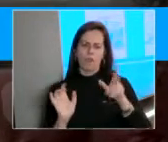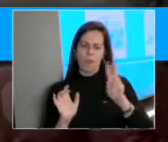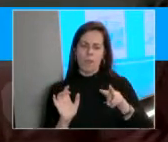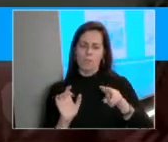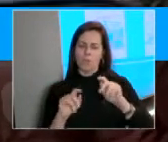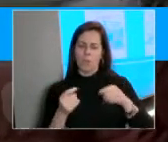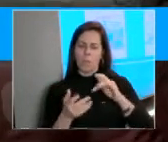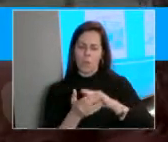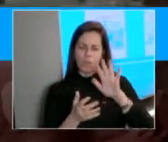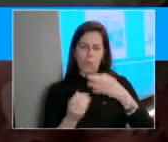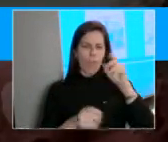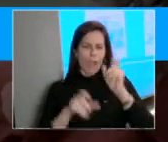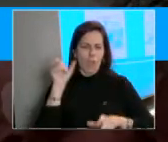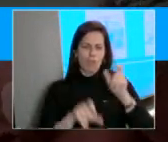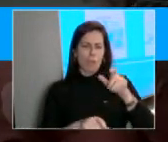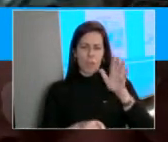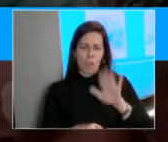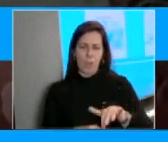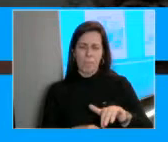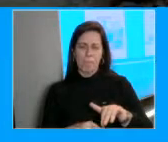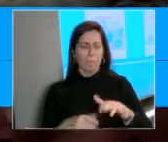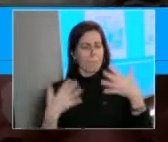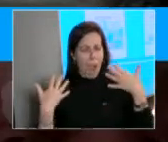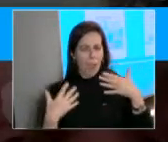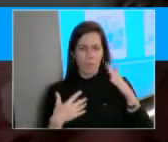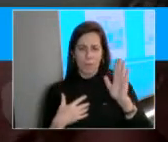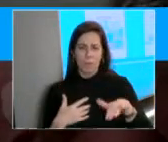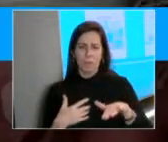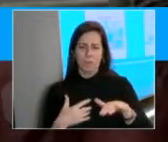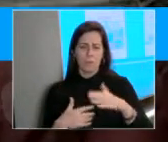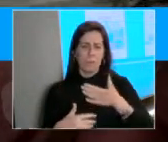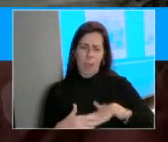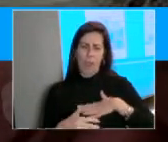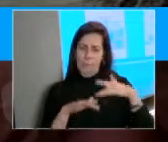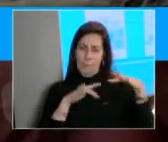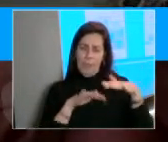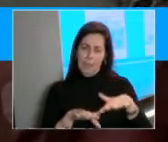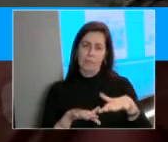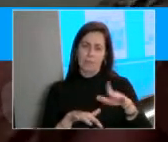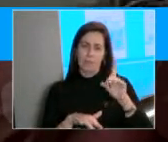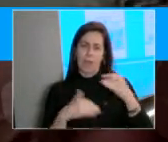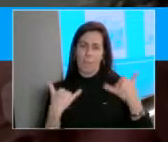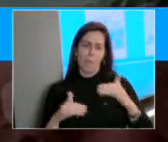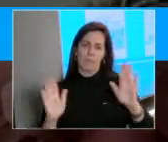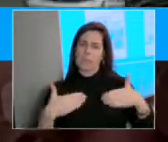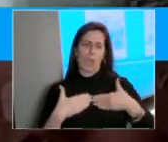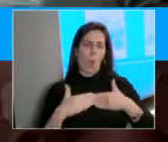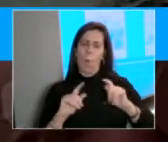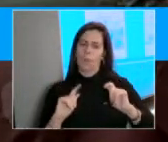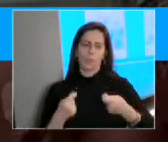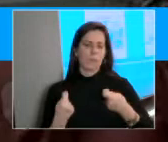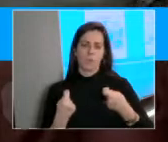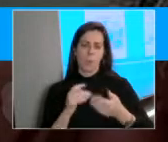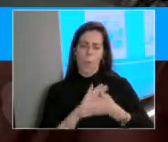התקהלות ציבורית רחבה, גם במספר פארקים ודברים כאלו שבדרך כלל בכל חג מגיעים לשם עובדים, עד הפעם הם סגרו את